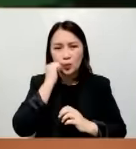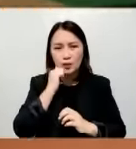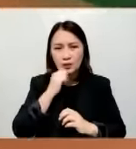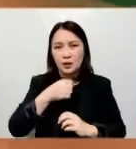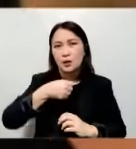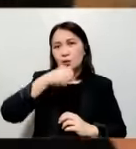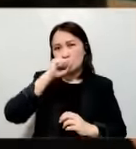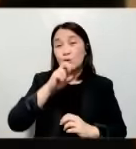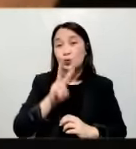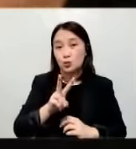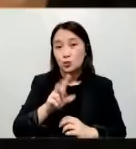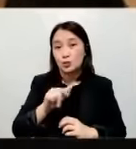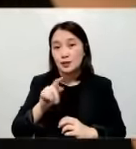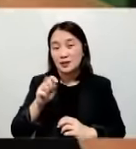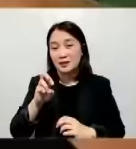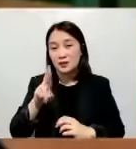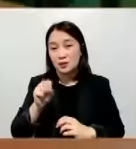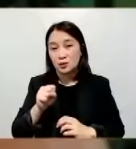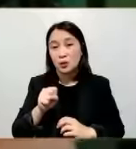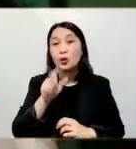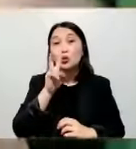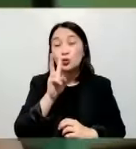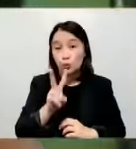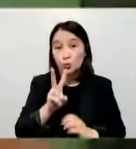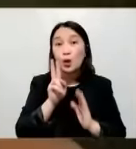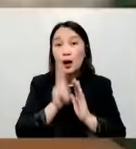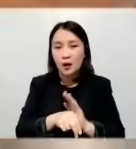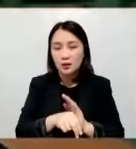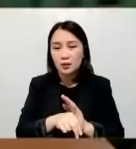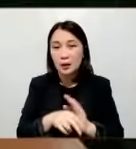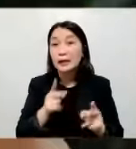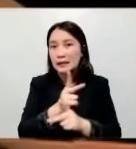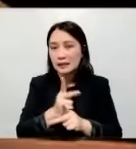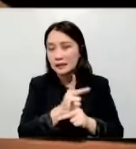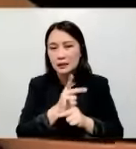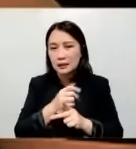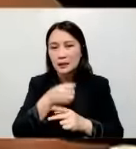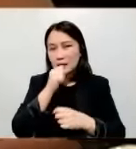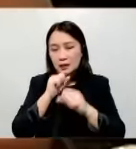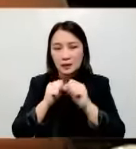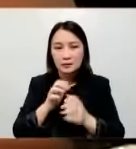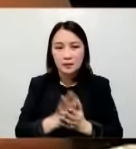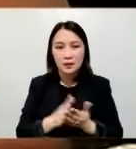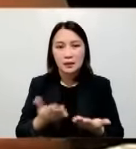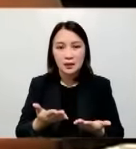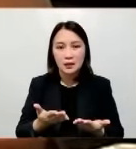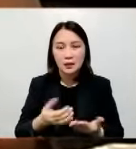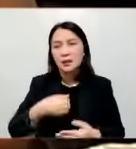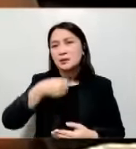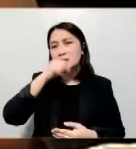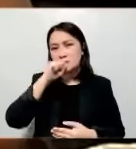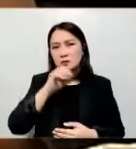2 liters sa loob ng 2 oras pero maingat din siya sa pag-inom. After ng workout mo, halimbawa, isang set mo, zip ka lang. Hindi